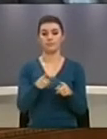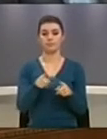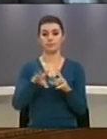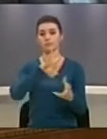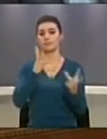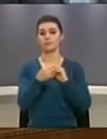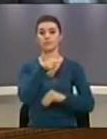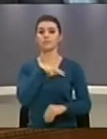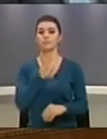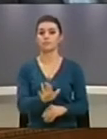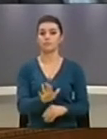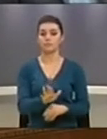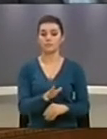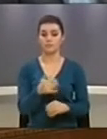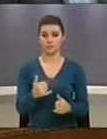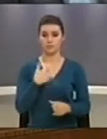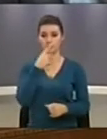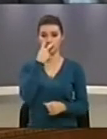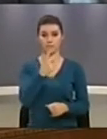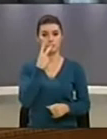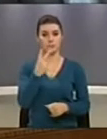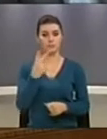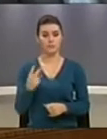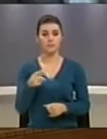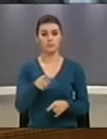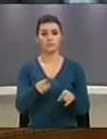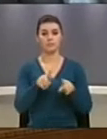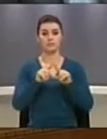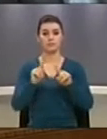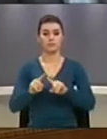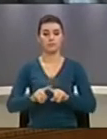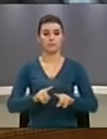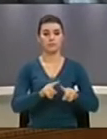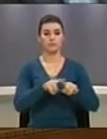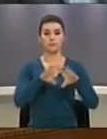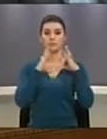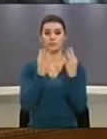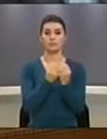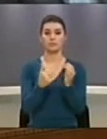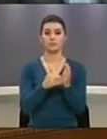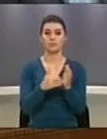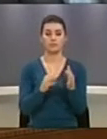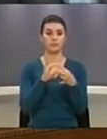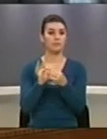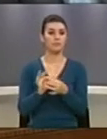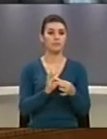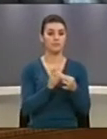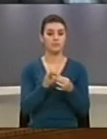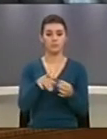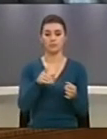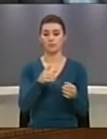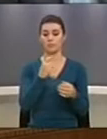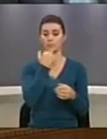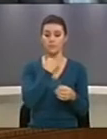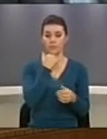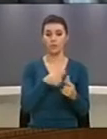Dhe duke pas parasysh se këto ndërmarrje kanë këtë rëndësi, atëherë natyrisht që trajtimi i privatizimit ose mos privatizimit